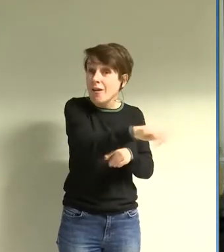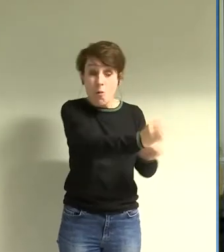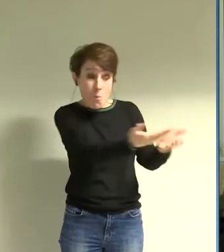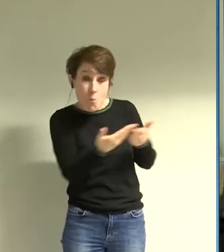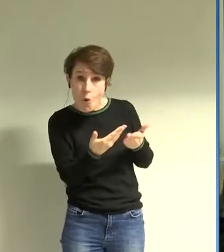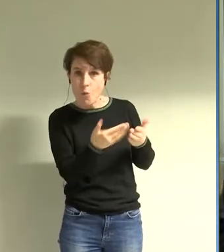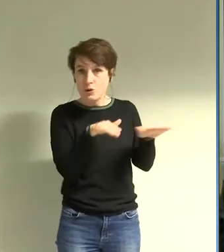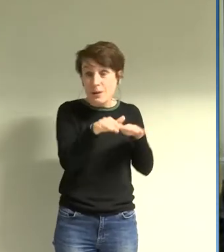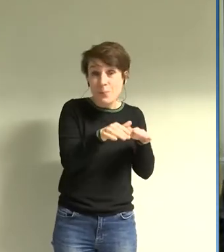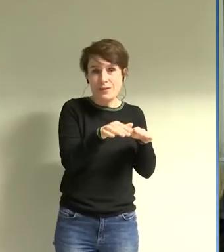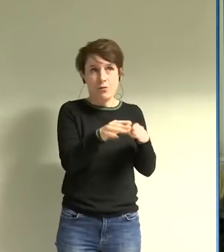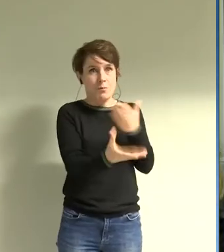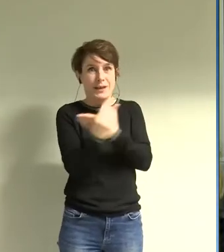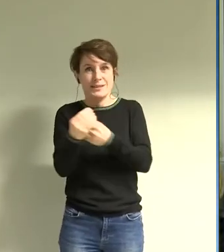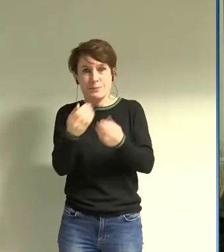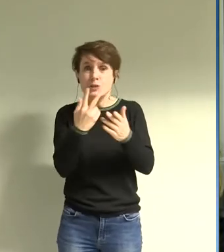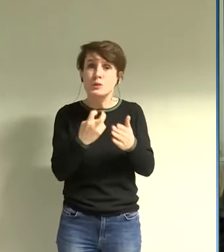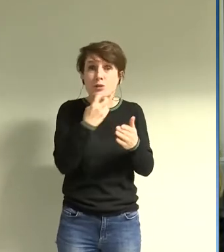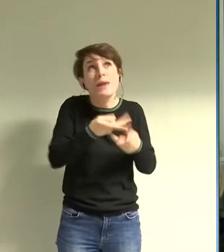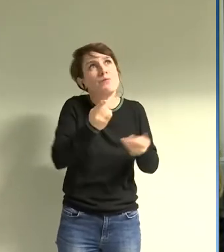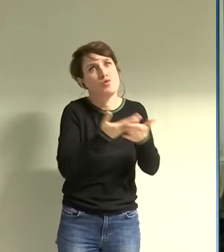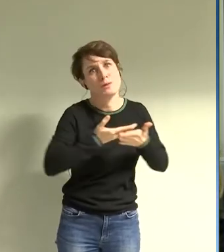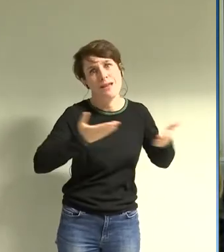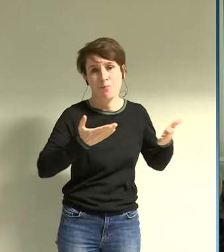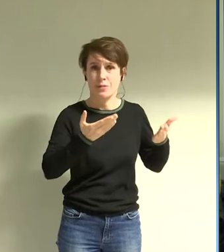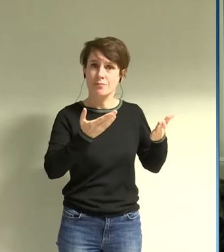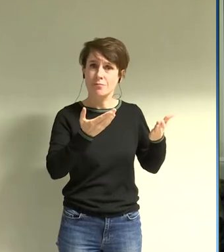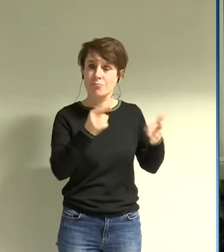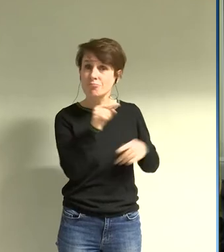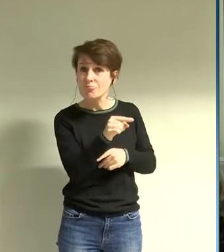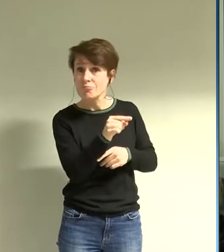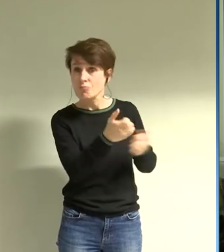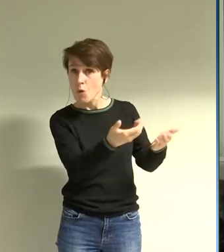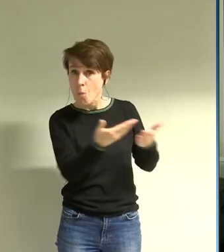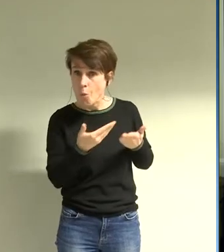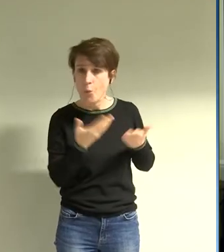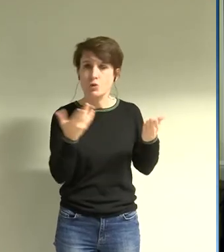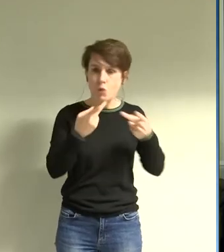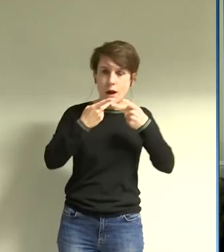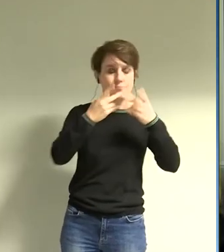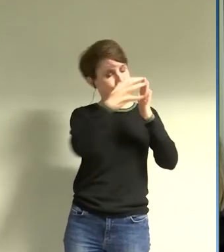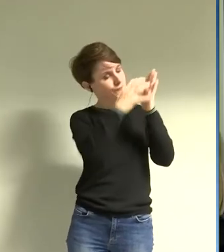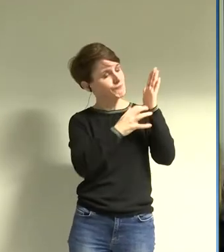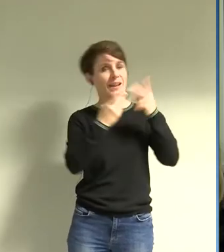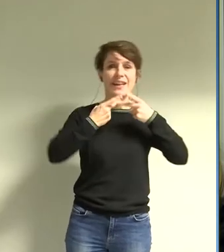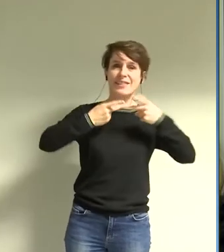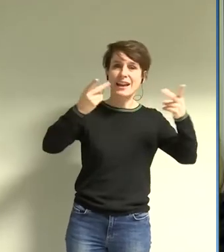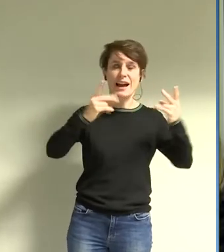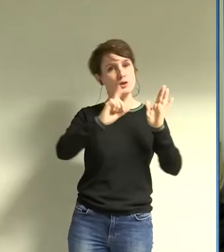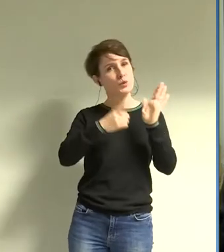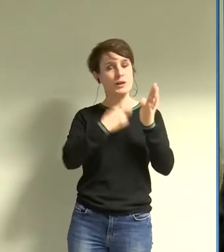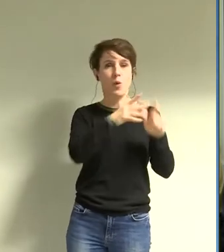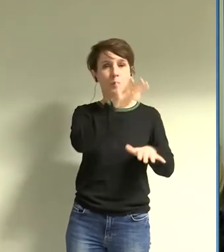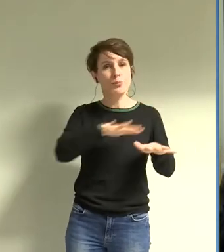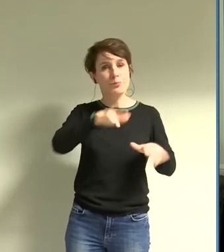participation citoyenne avec une déclaration des droits des habitants qui vous permettrait de sortir de cet